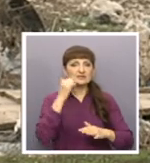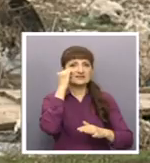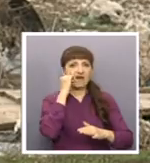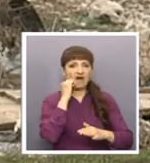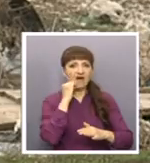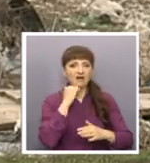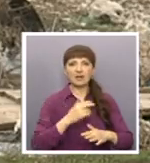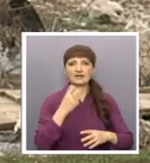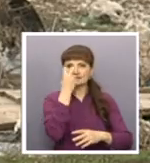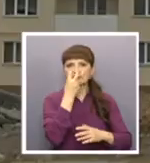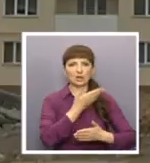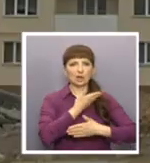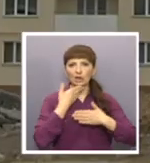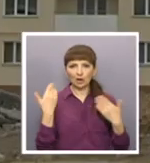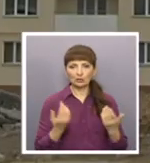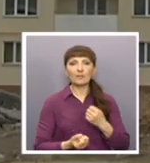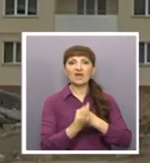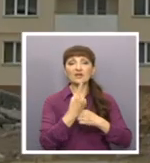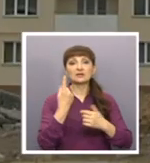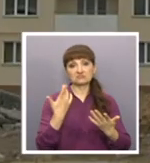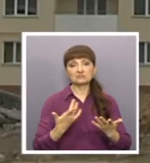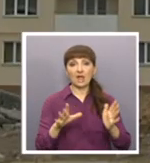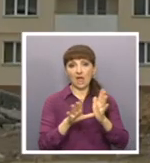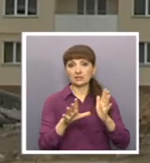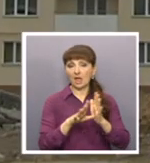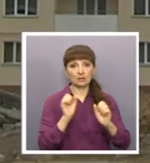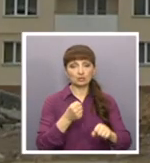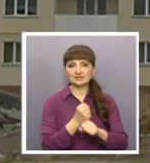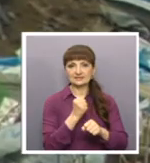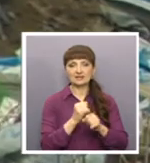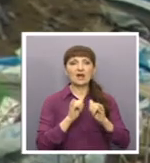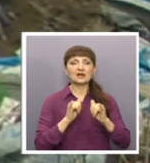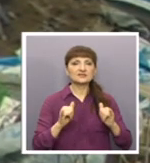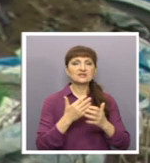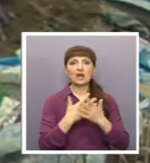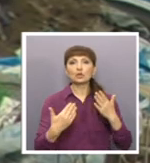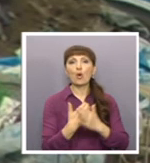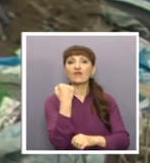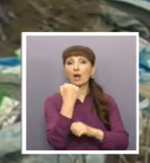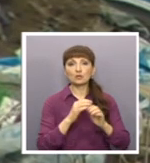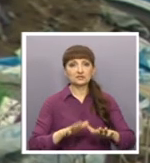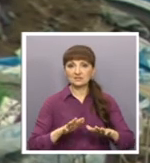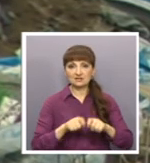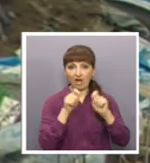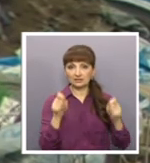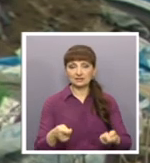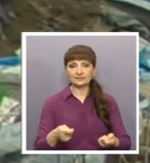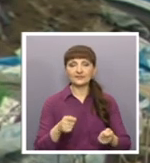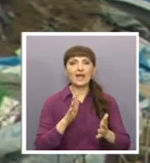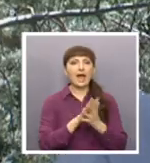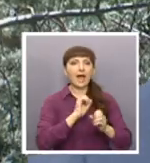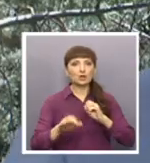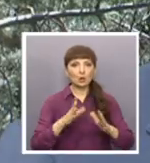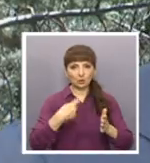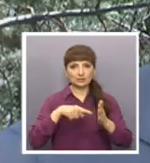предметов, отсутствие зловонных свалок, появление альтернативных источников энергии, развитие МСБ и новые рабочие места. Отходы вот города